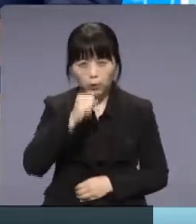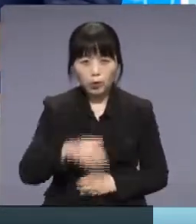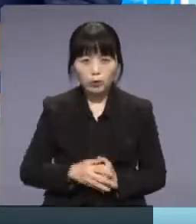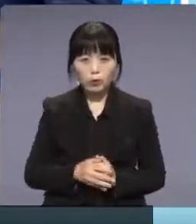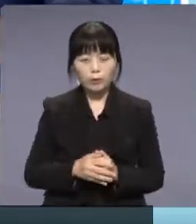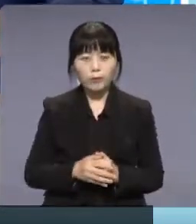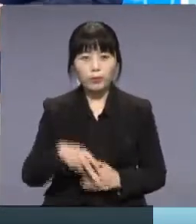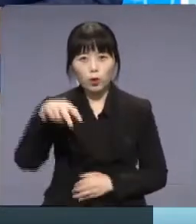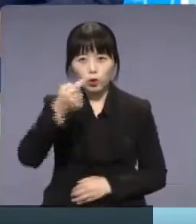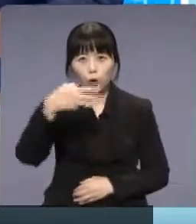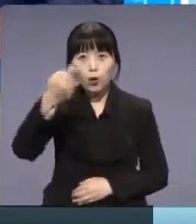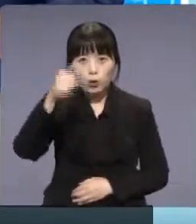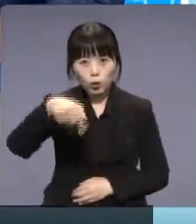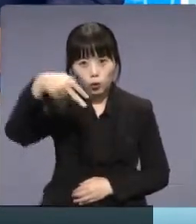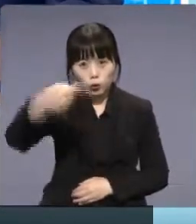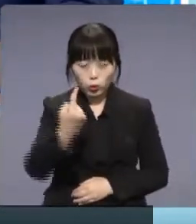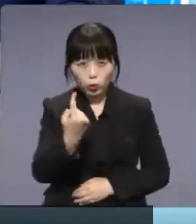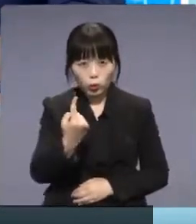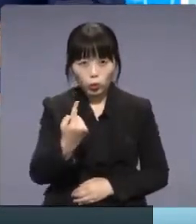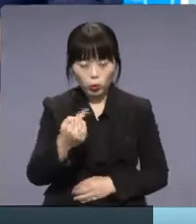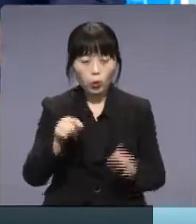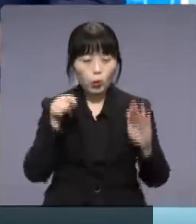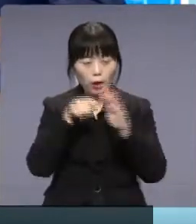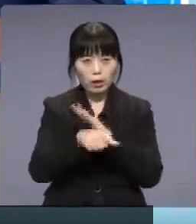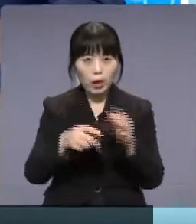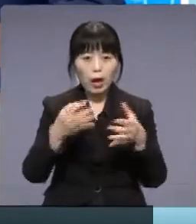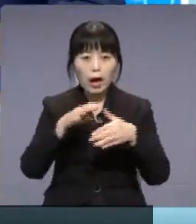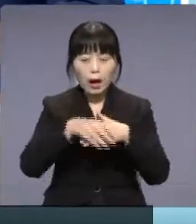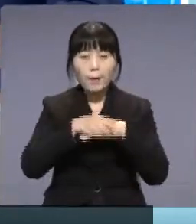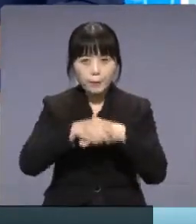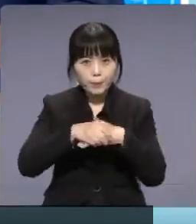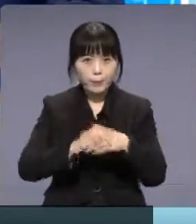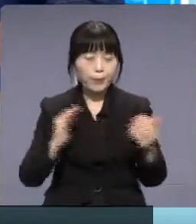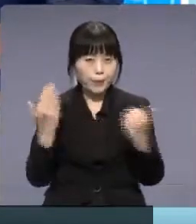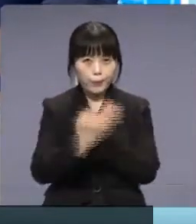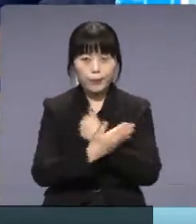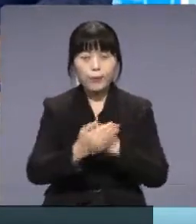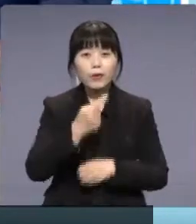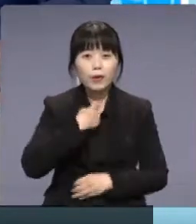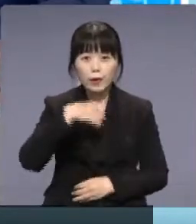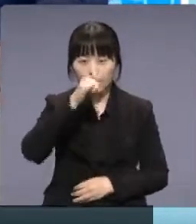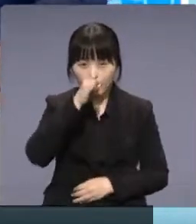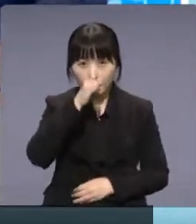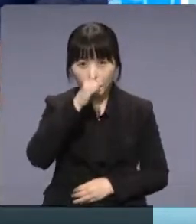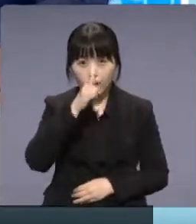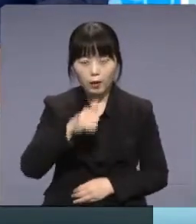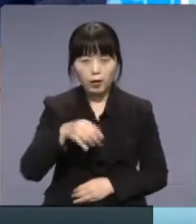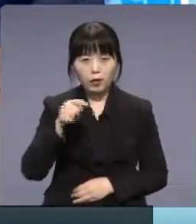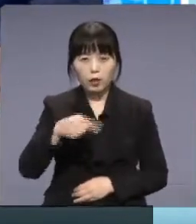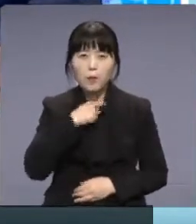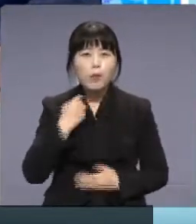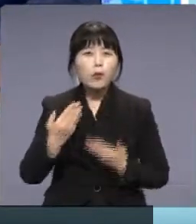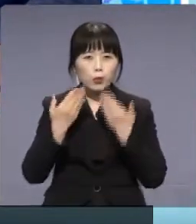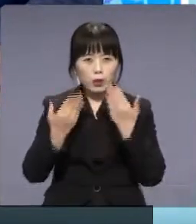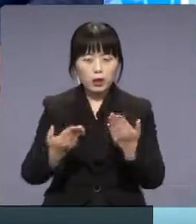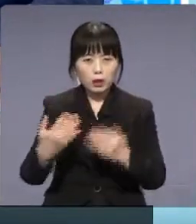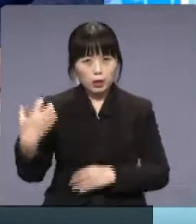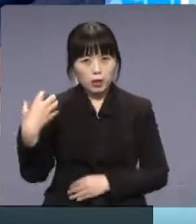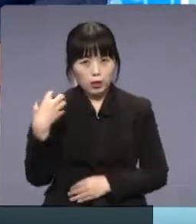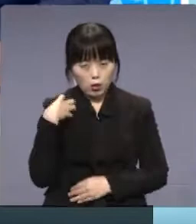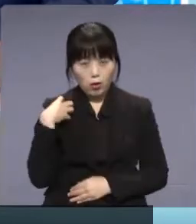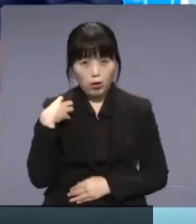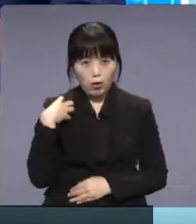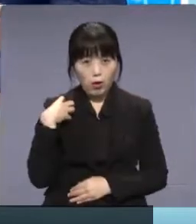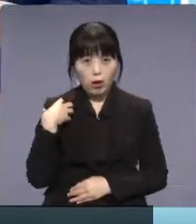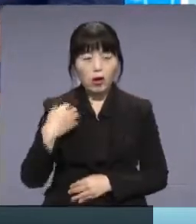소록도 보면 나환자들 있잖아요. 같이 이렇게 껴안고 손잡고 막 이랬지 않습니까? 이런 게 그 봉사하는 이런 역할을 이제 그